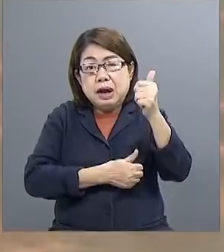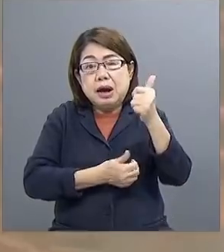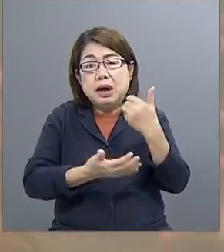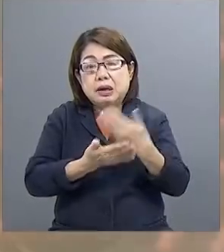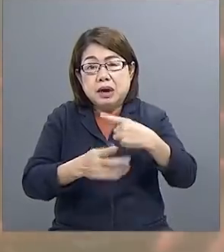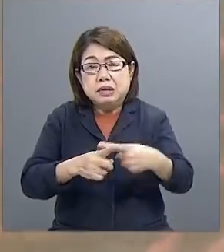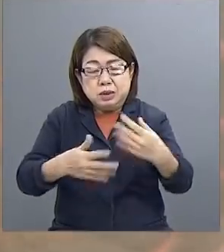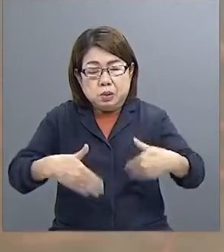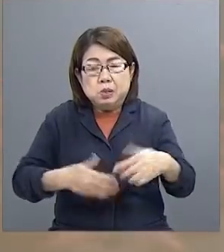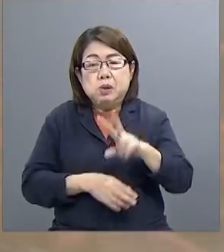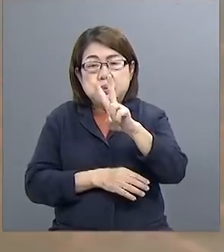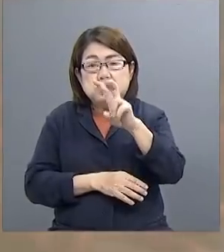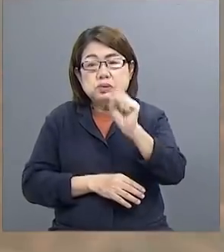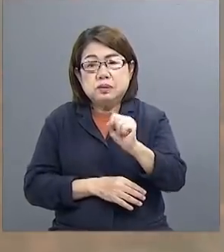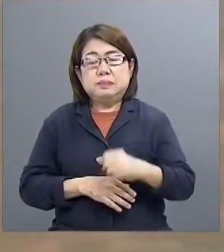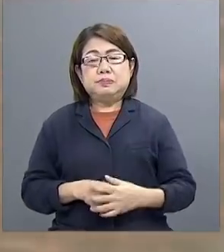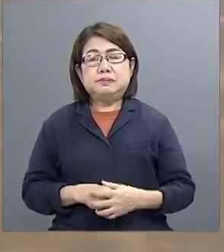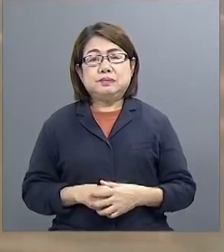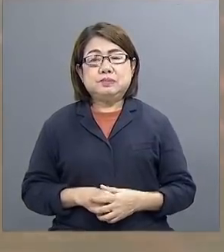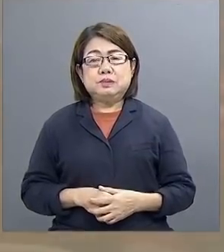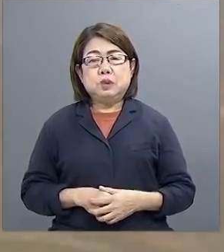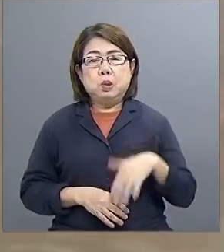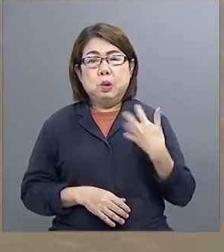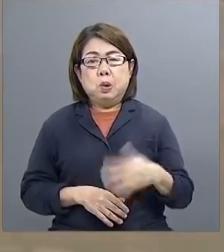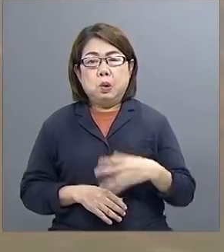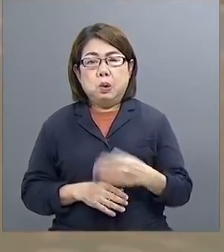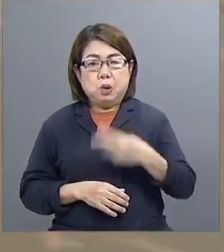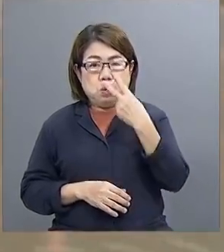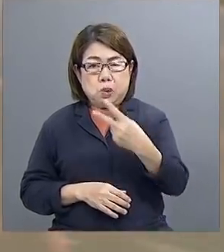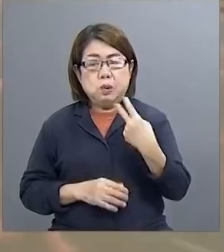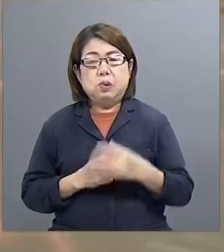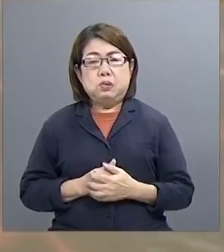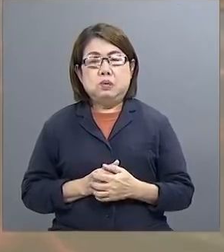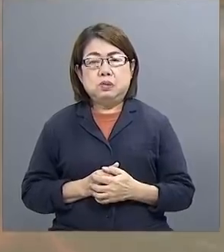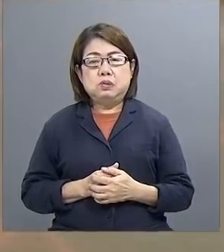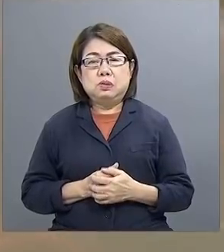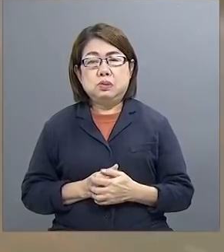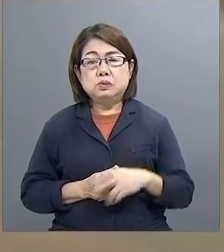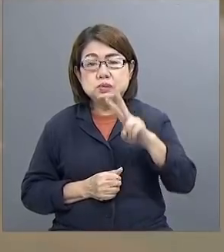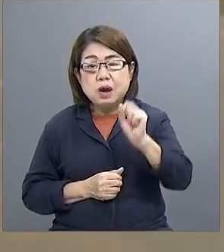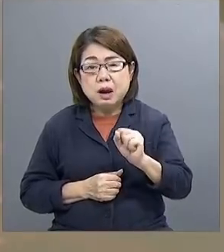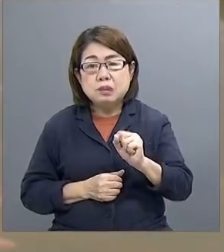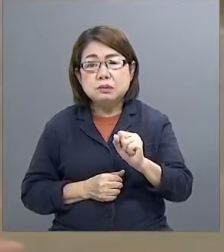ครับโอ้โห้โห 1 2เขาเป็นเพื่อนดีกว่า 2อะไรอ่ะเผลอจะได้ยืมเงินนะเฮ้ย